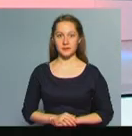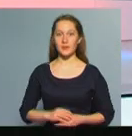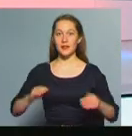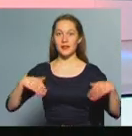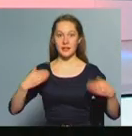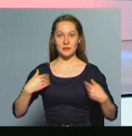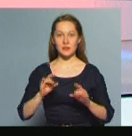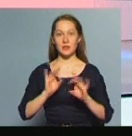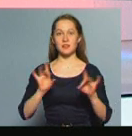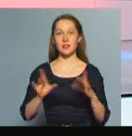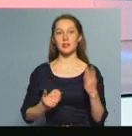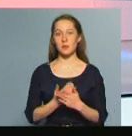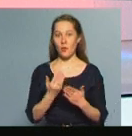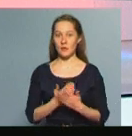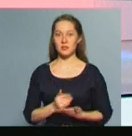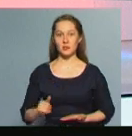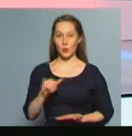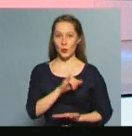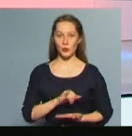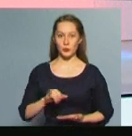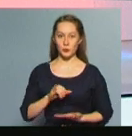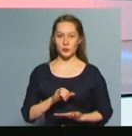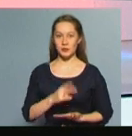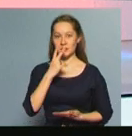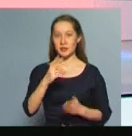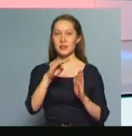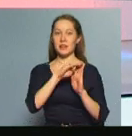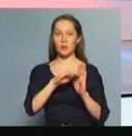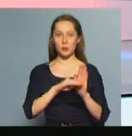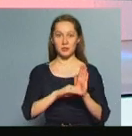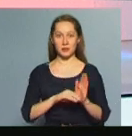Здравствуйте. В эфире новости телеканала «Удмуртия», в студии Петр Завьялов. Смотрите в выпуске.